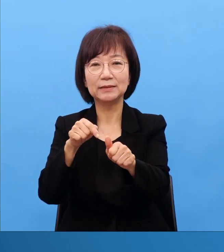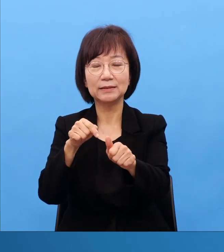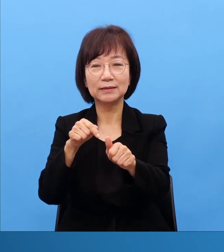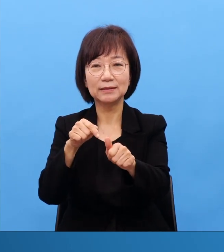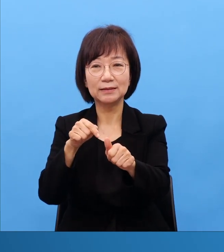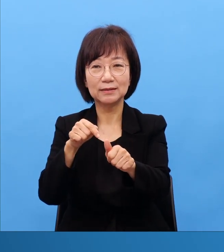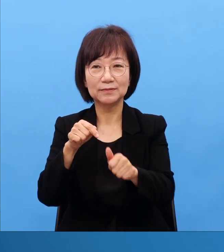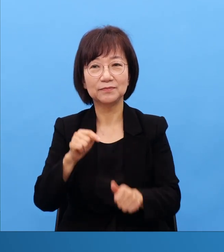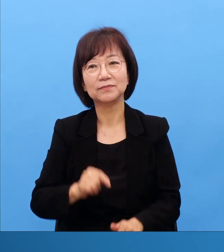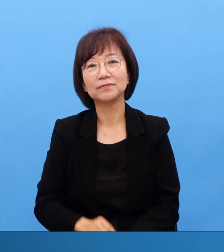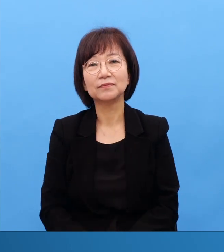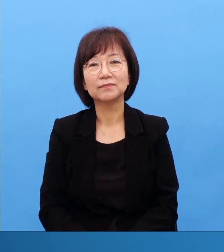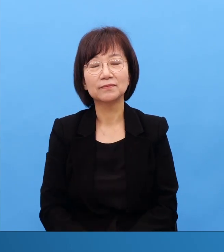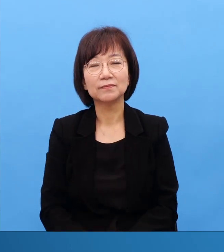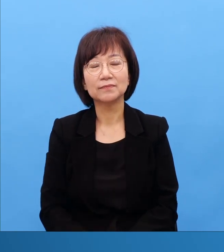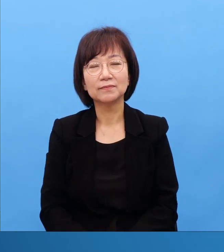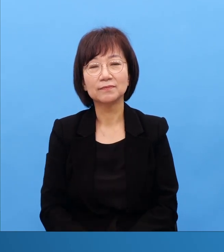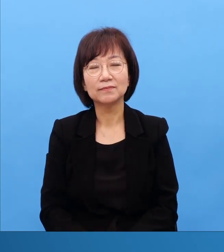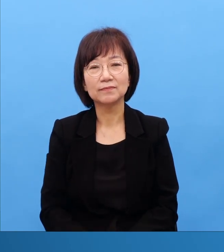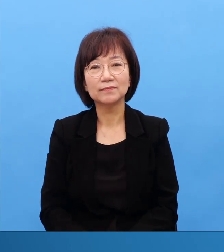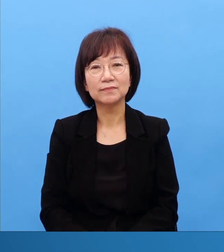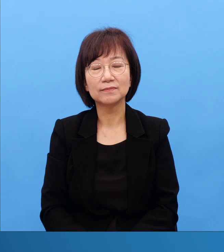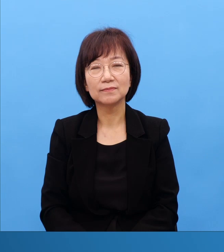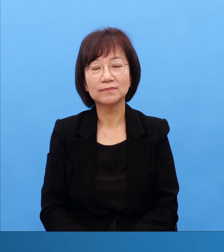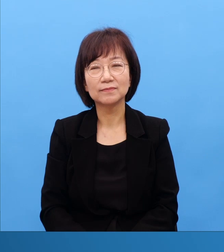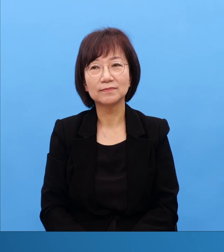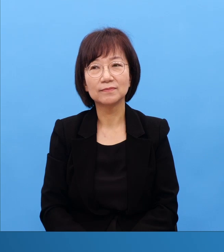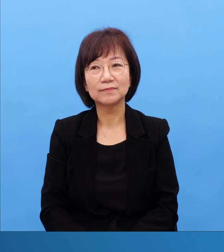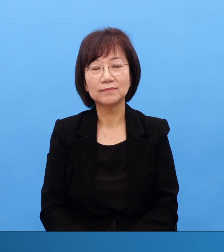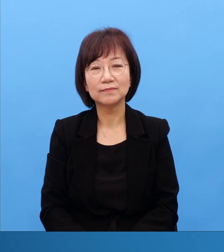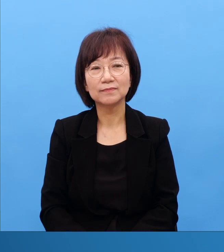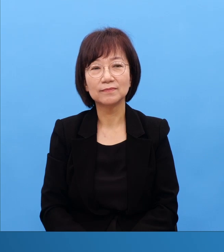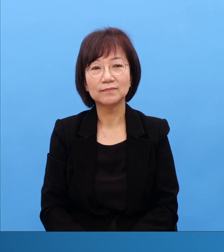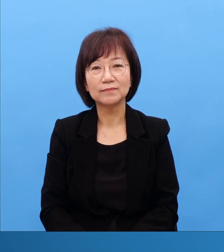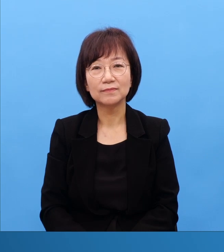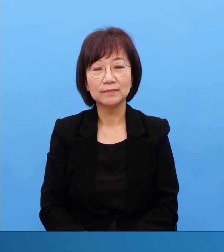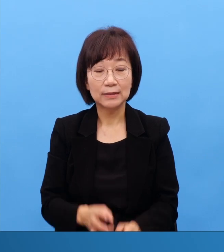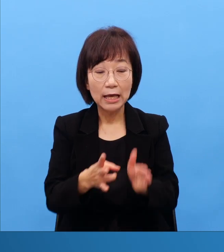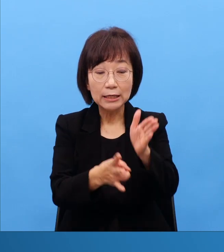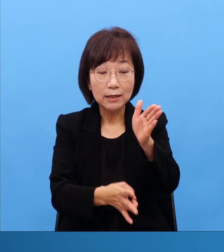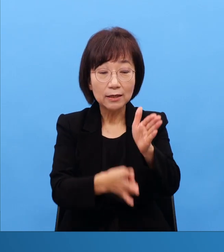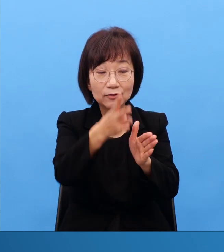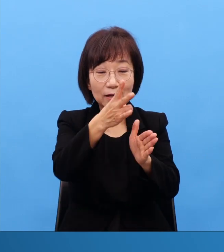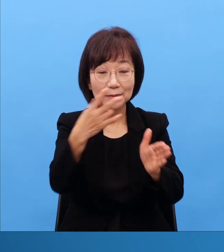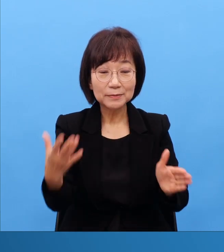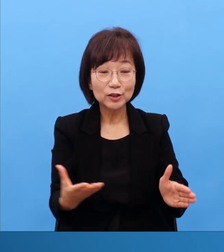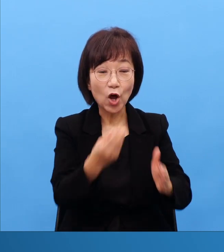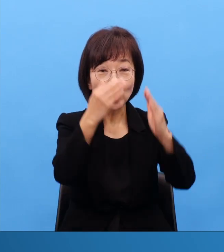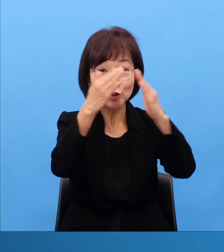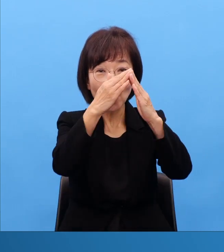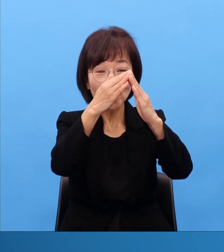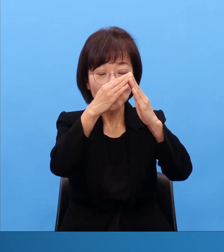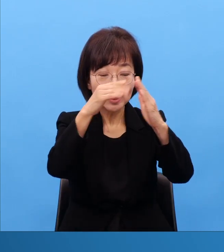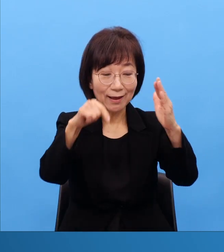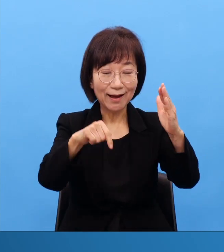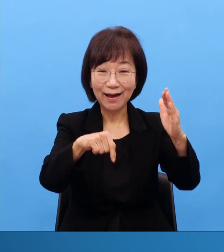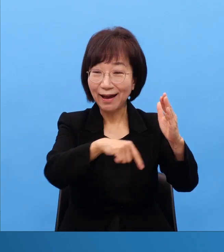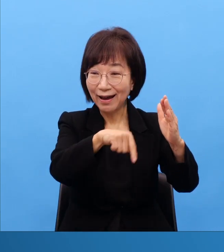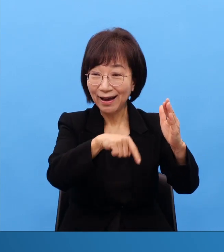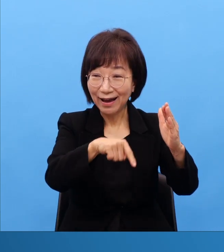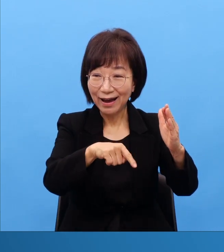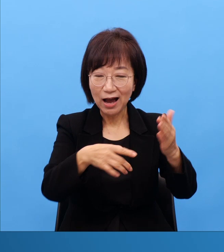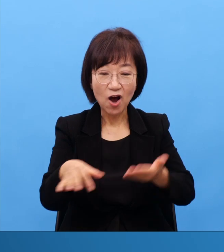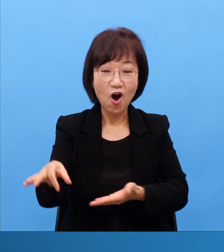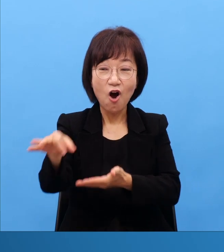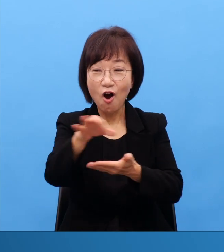the kind of instruction that Pilate gave at the time. 예루살렘 성전 안에 헌금 많이 모여 있지 않냐? 그걸 가지고